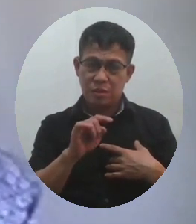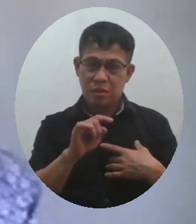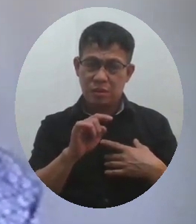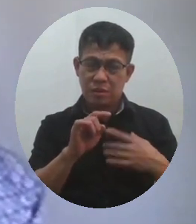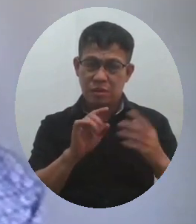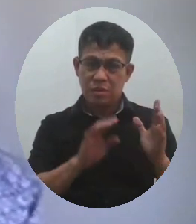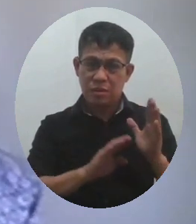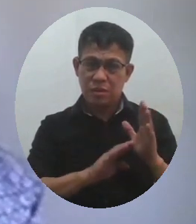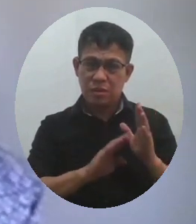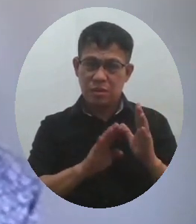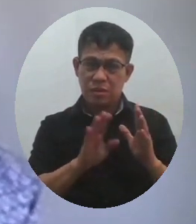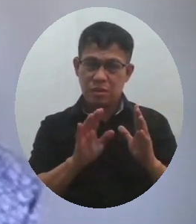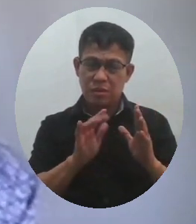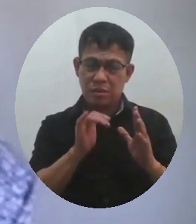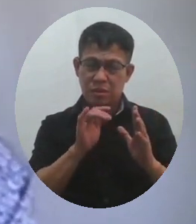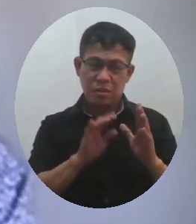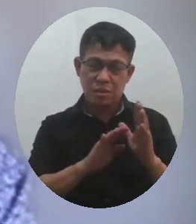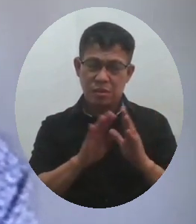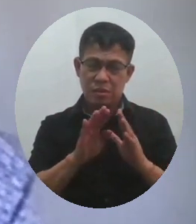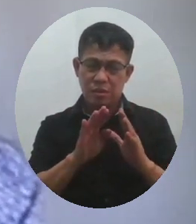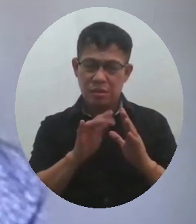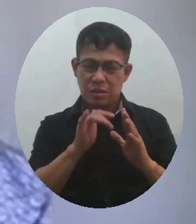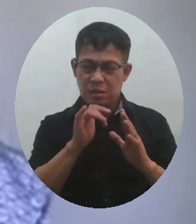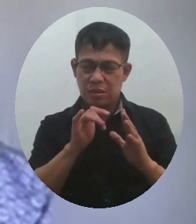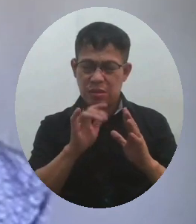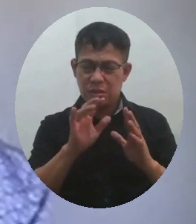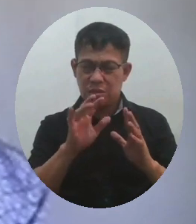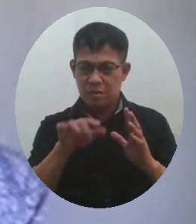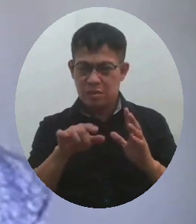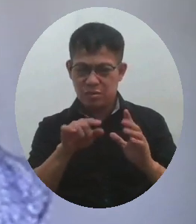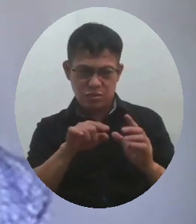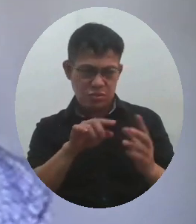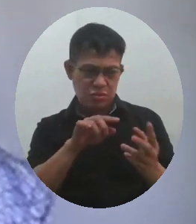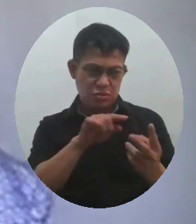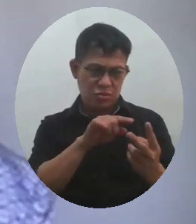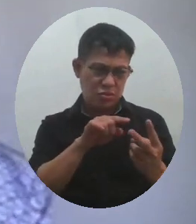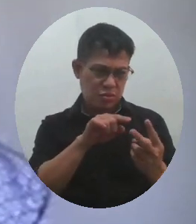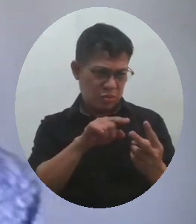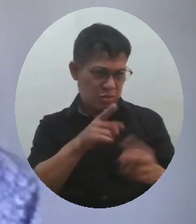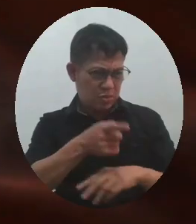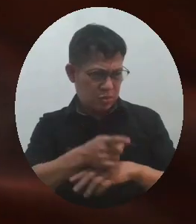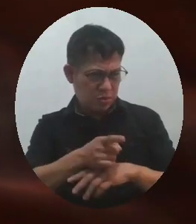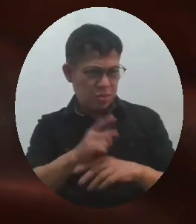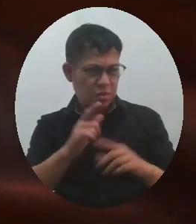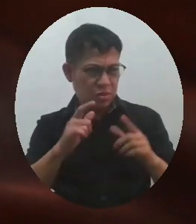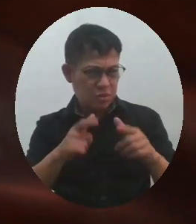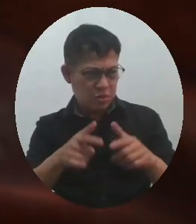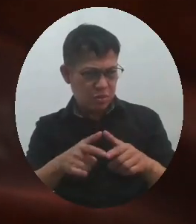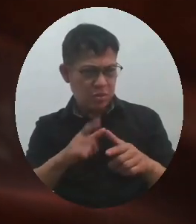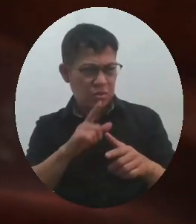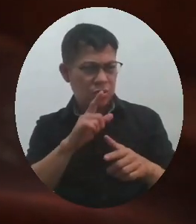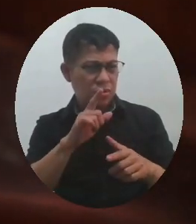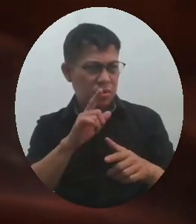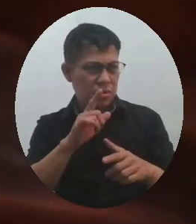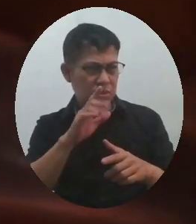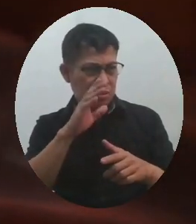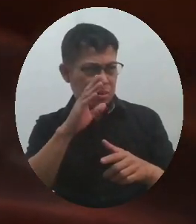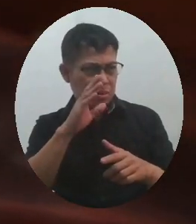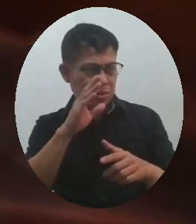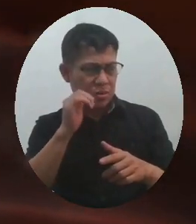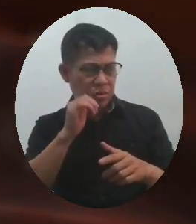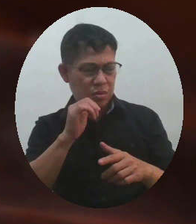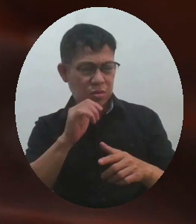ipinapanganak. Typical na parang walang malinaw na itsura kung lalaki o babae ang naturang